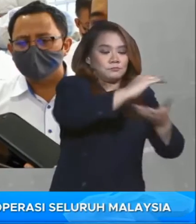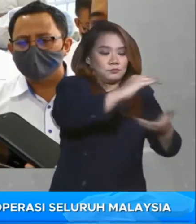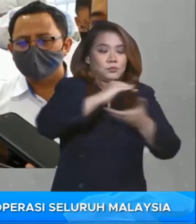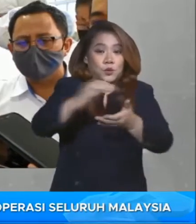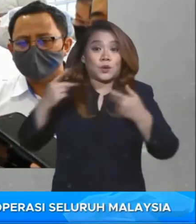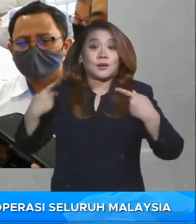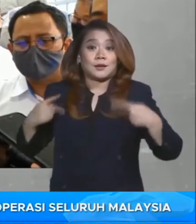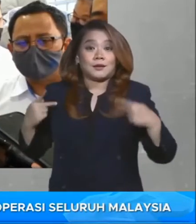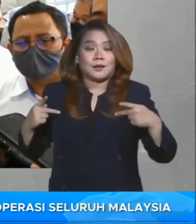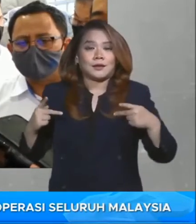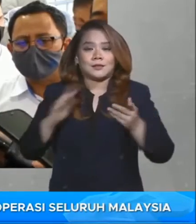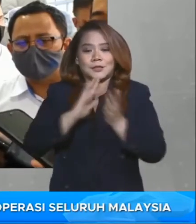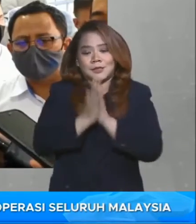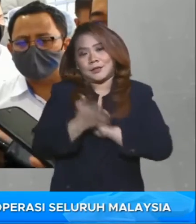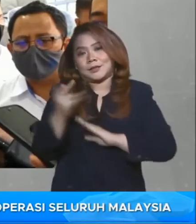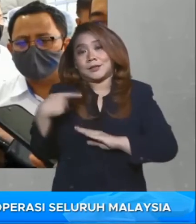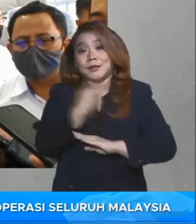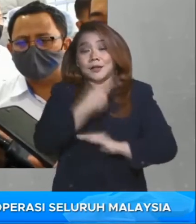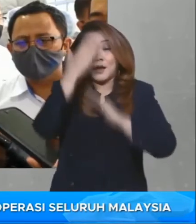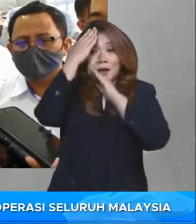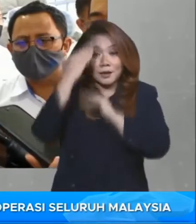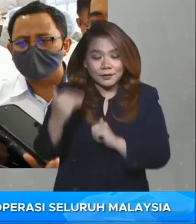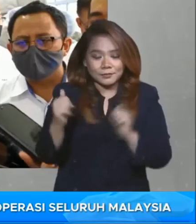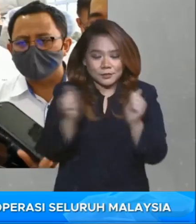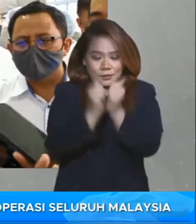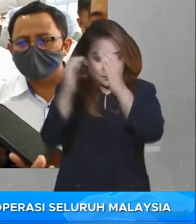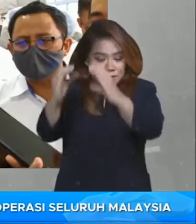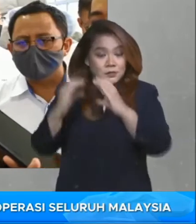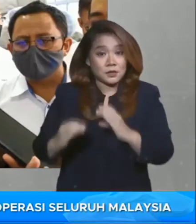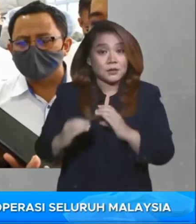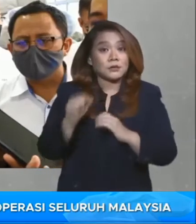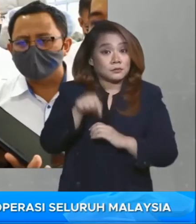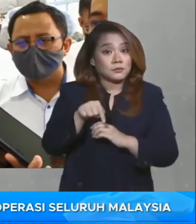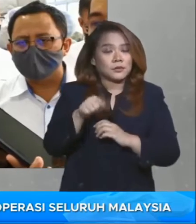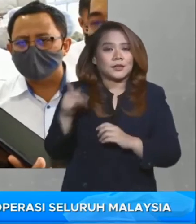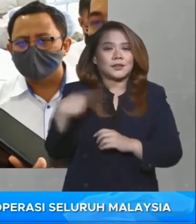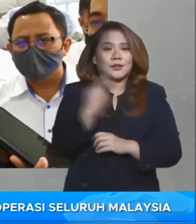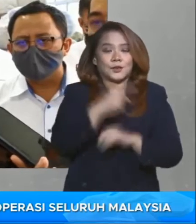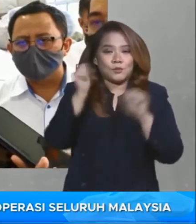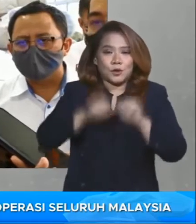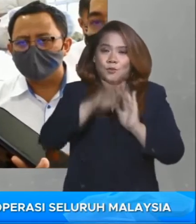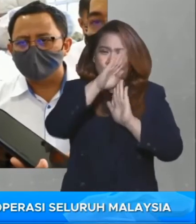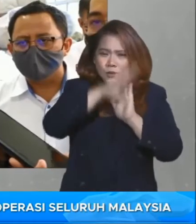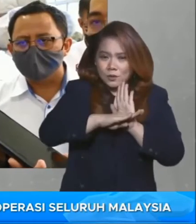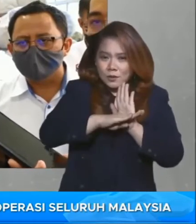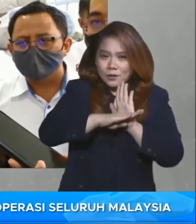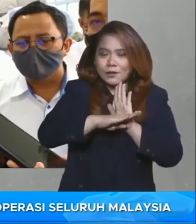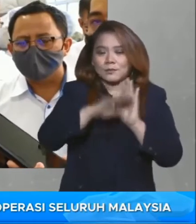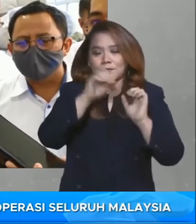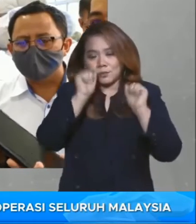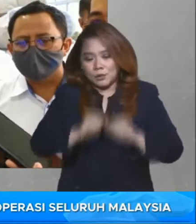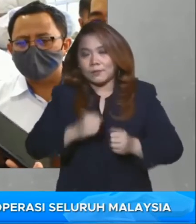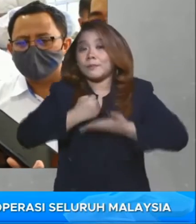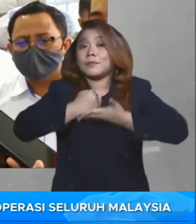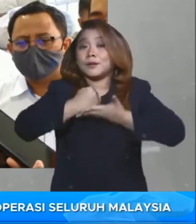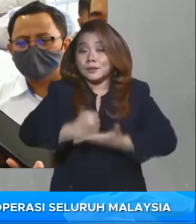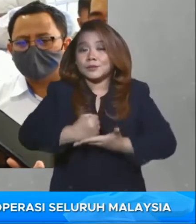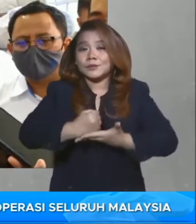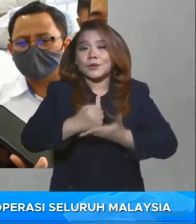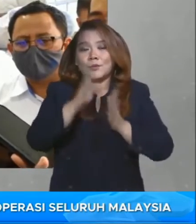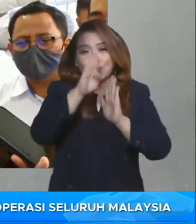jadi kita harap pilihannya cair disebut kita dapat mengurangkan dapat membantu